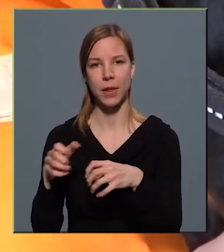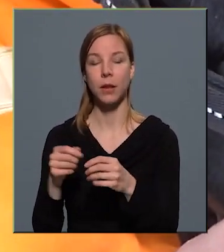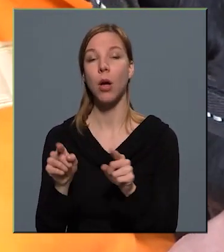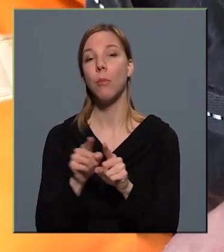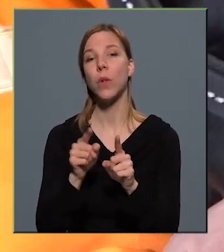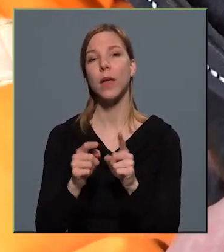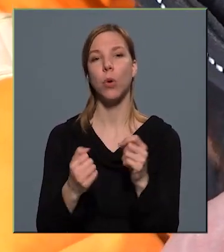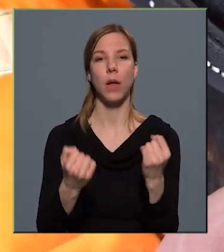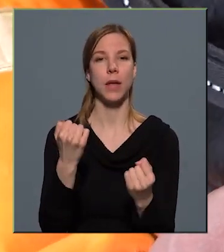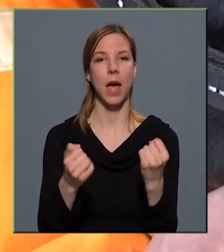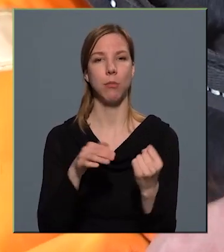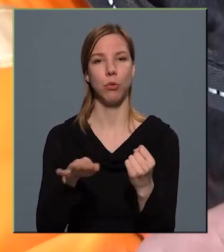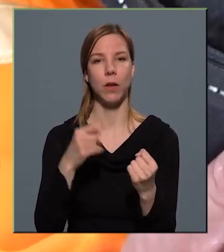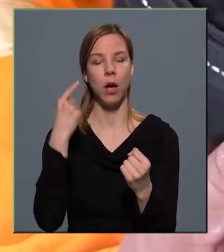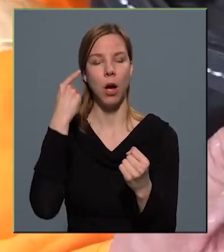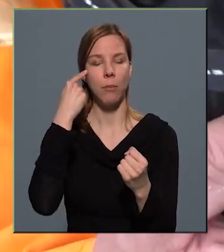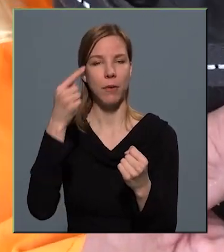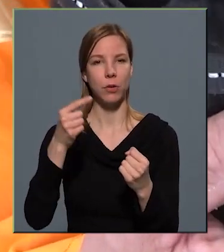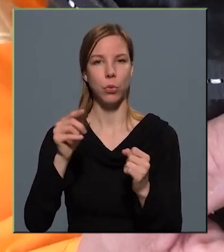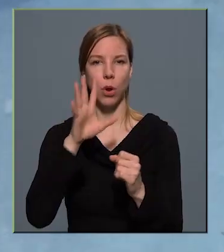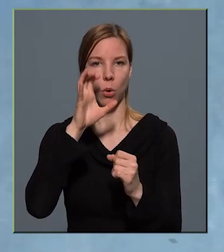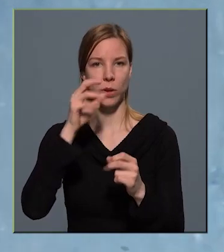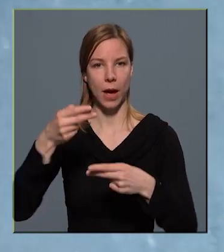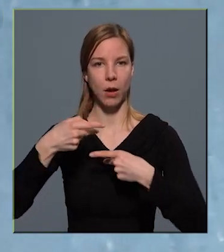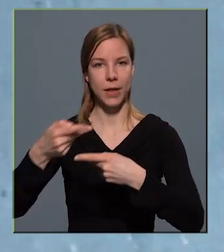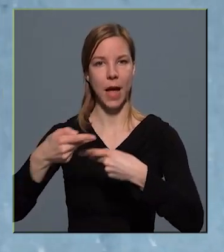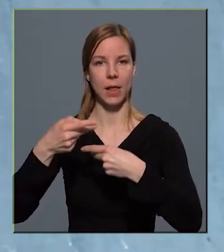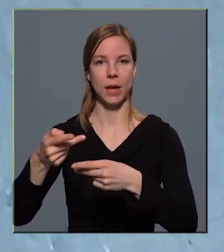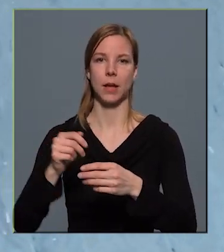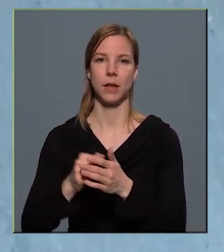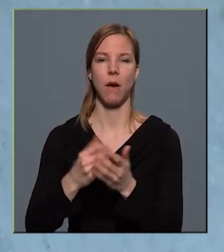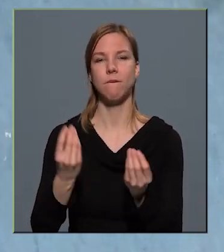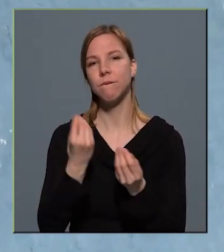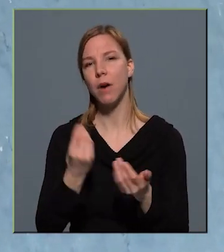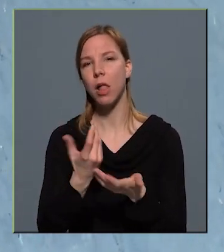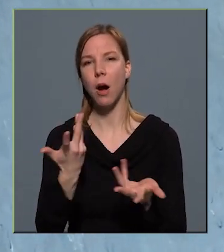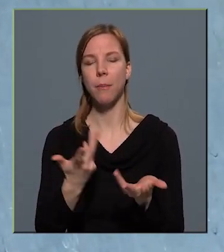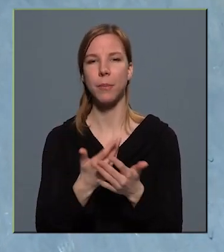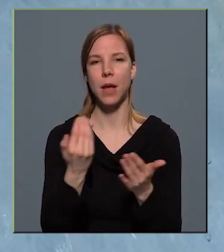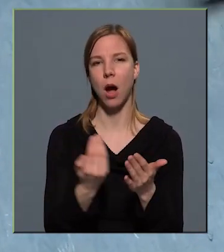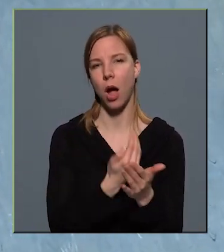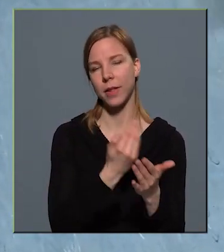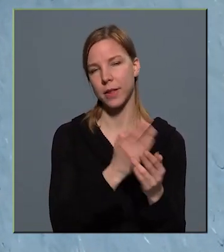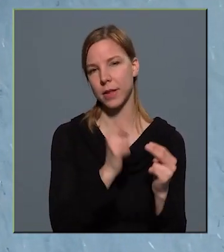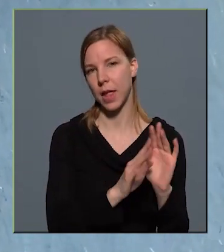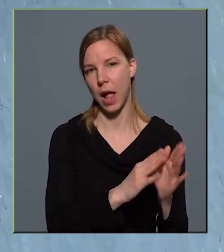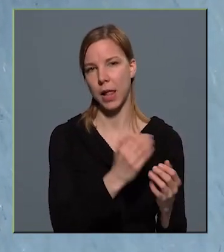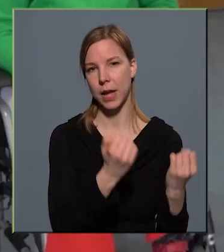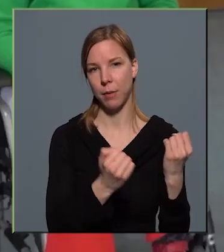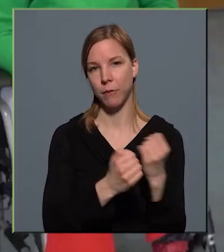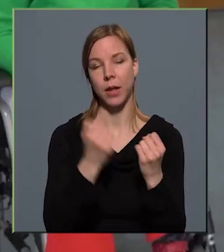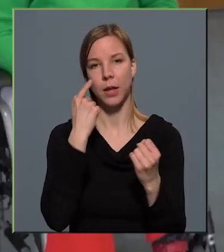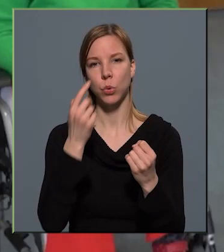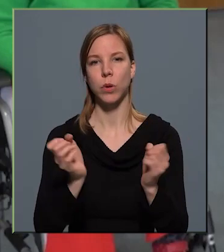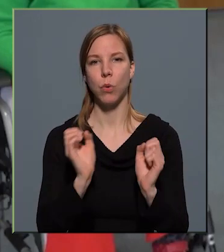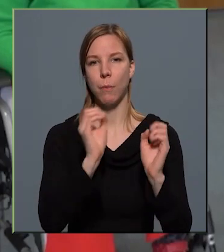járművet, amivel kutyákat tudunk szállítani. Természetesen használt járművet, de mégis egy olyat, amiben be tudjuk tenni a